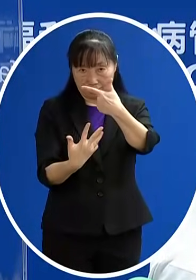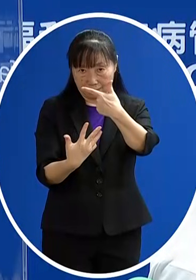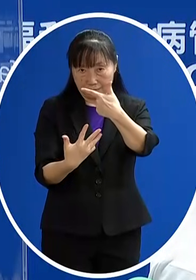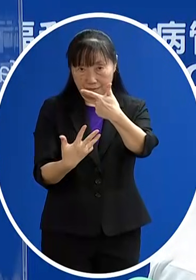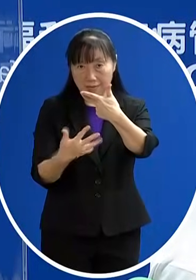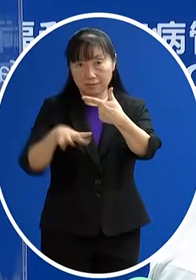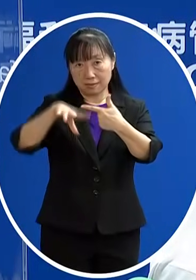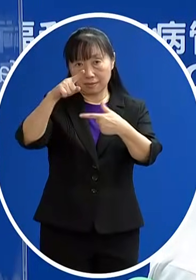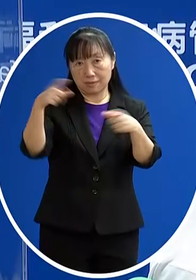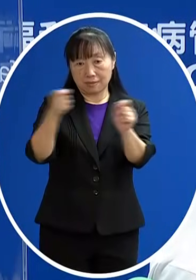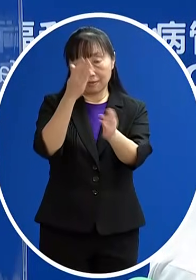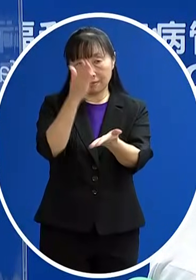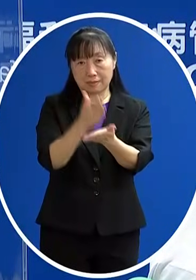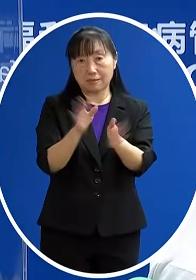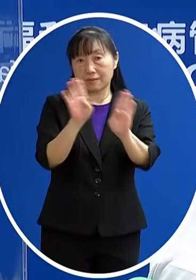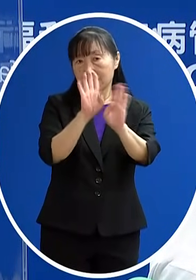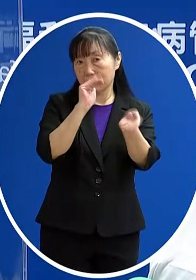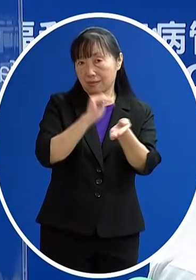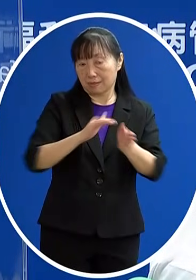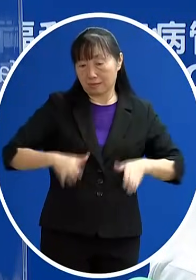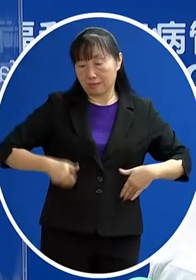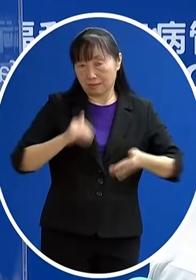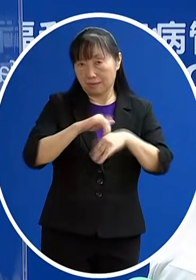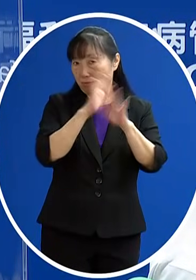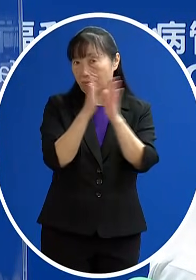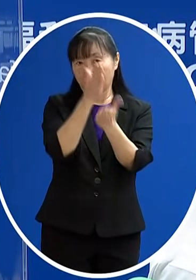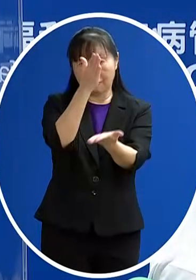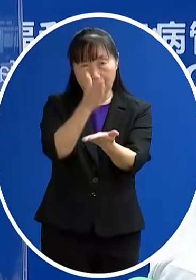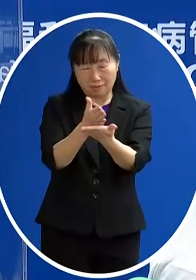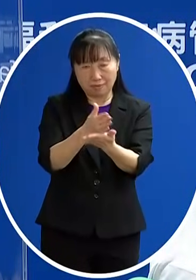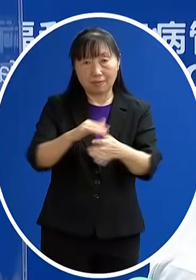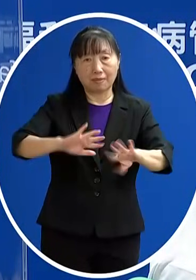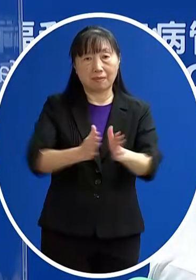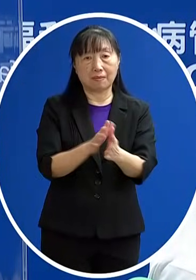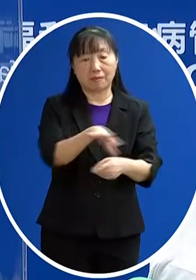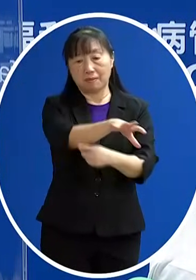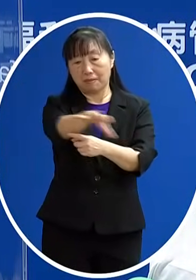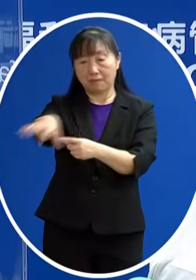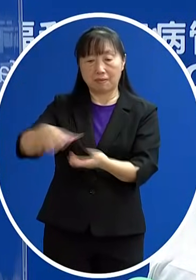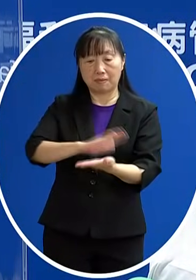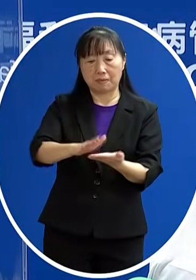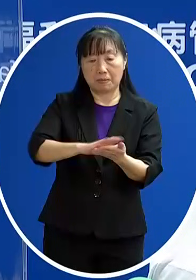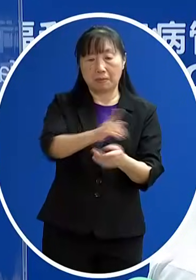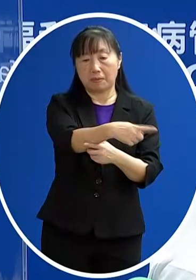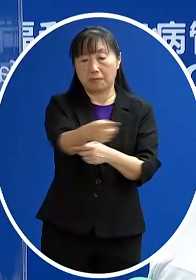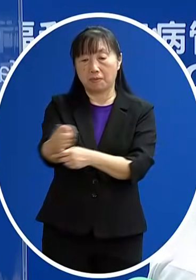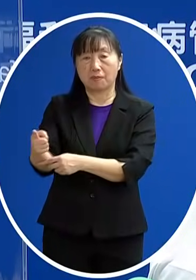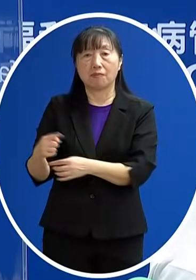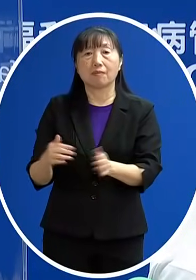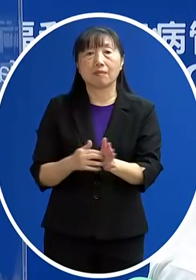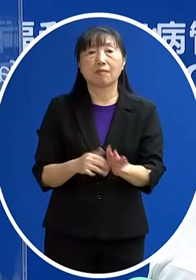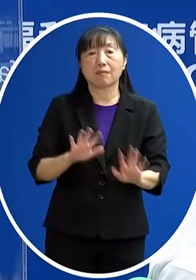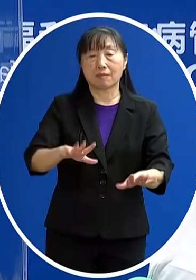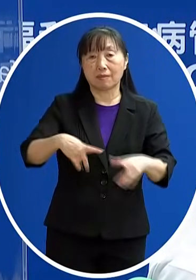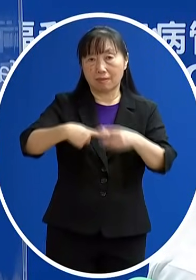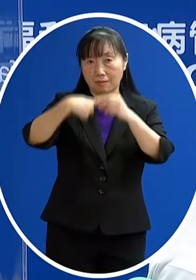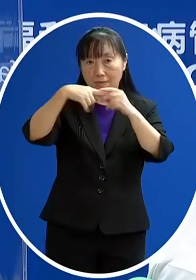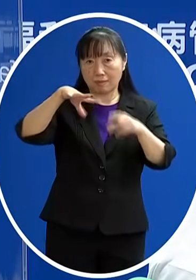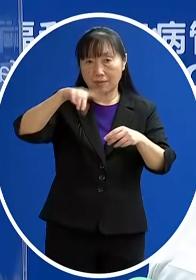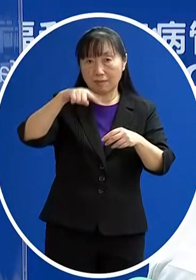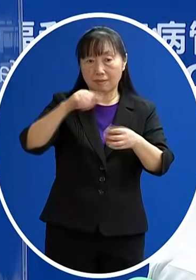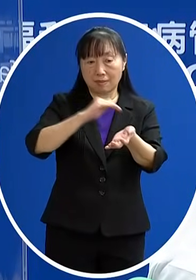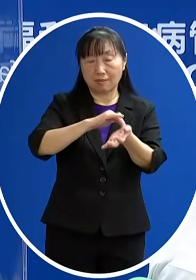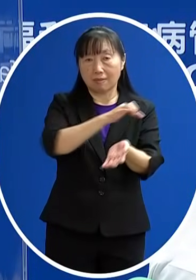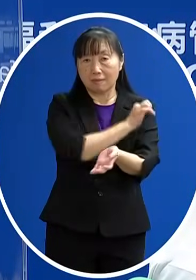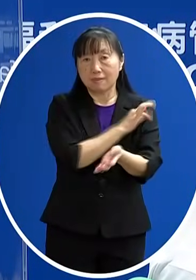暂停门急诊，那进行环境的清消。那第一波医院的相关工作人员也